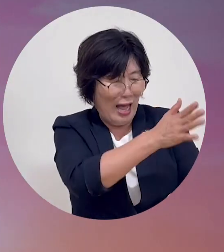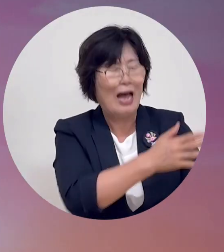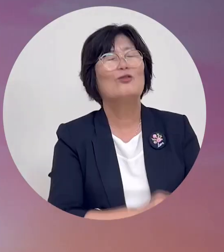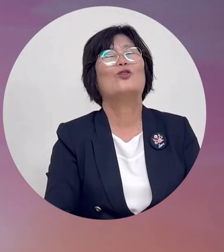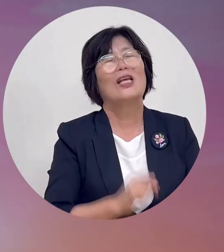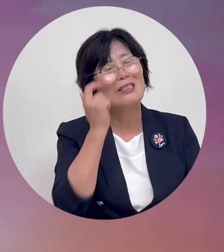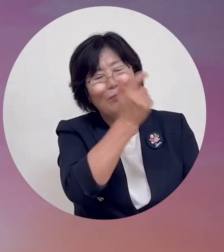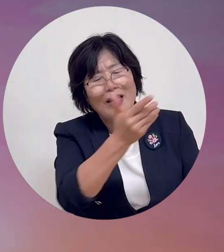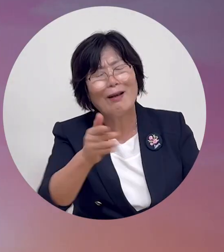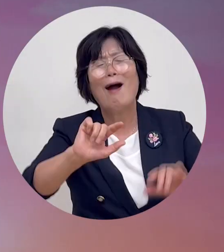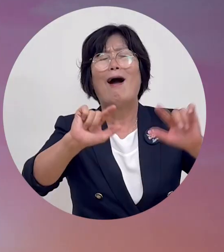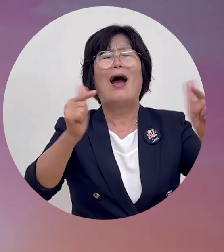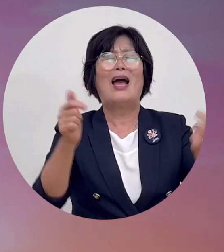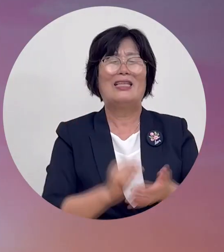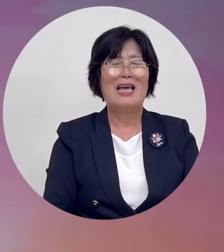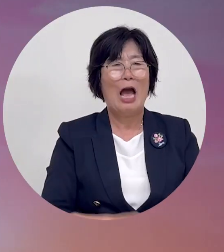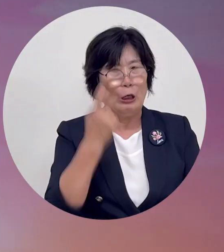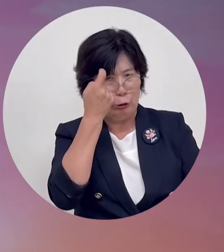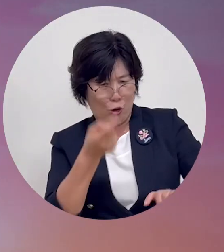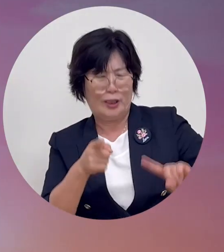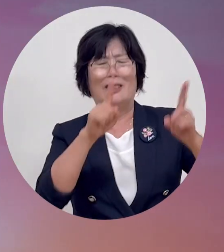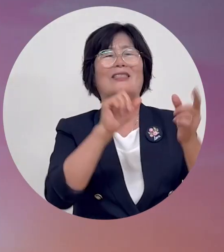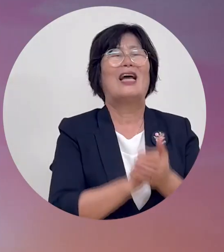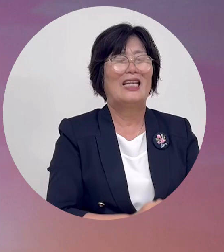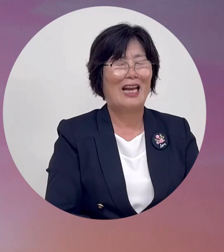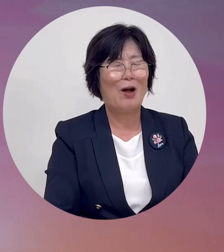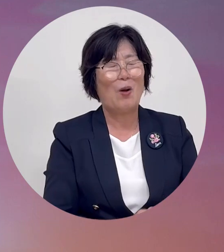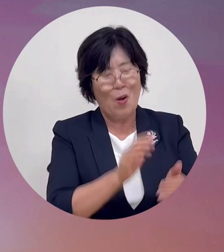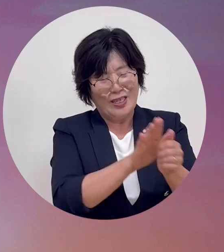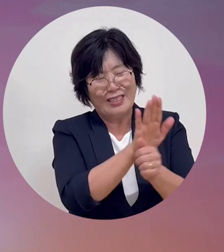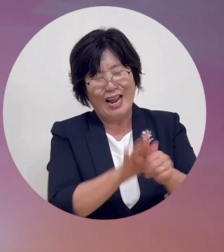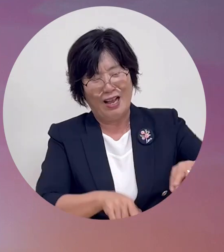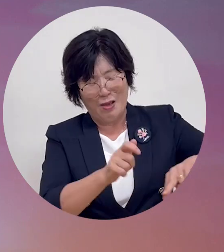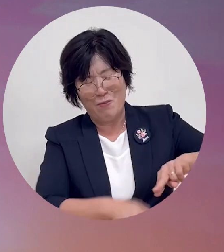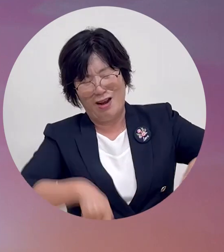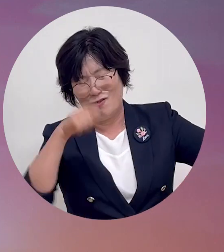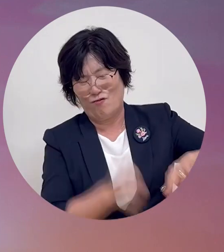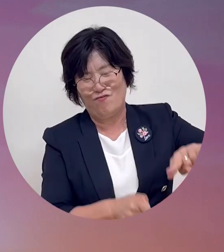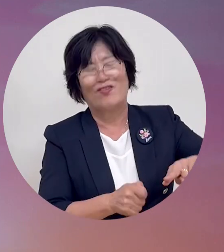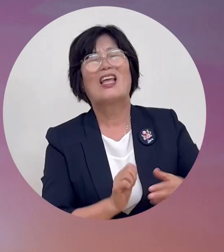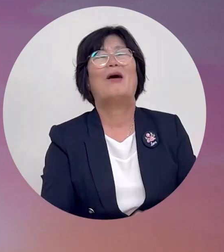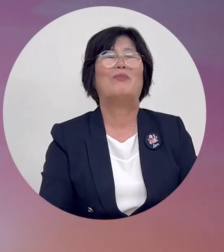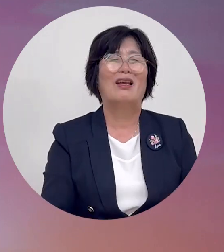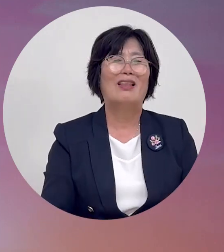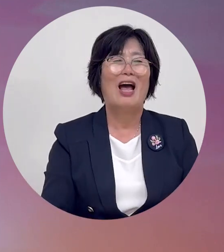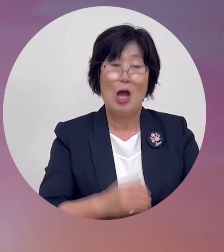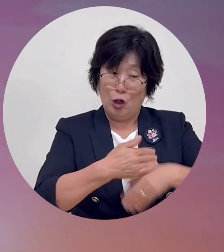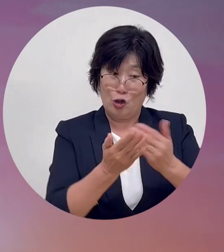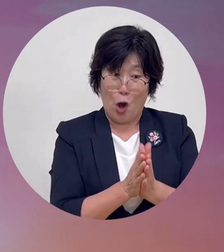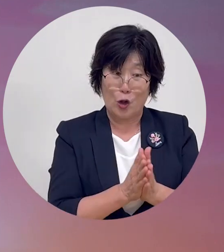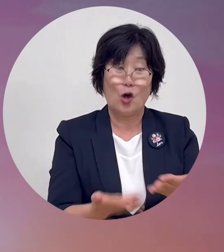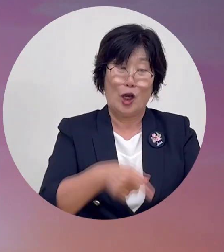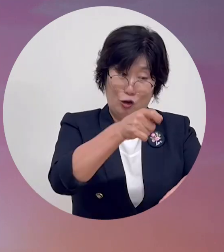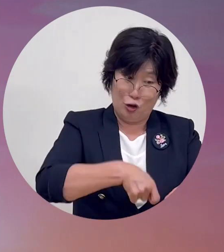만들겠어요? 사랑의 매를 들겠어요? 안 들겠어요? 성경에 쓰여 있어요? 안 쓰여